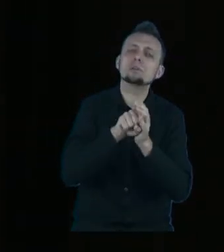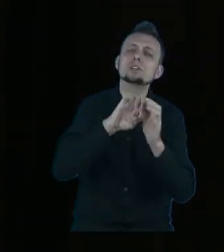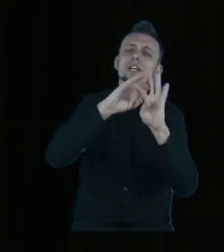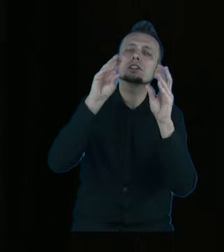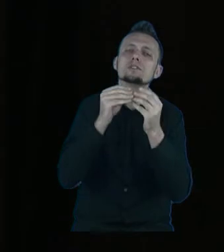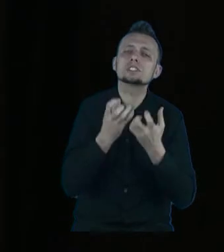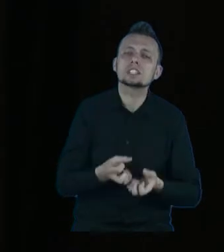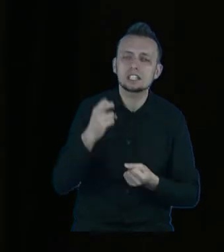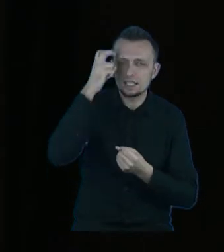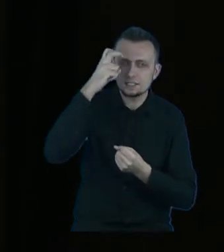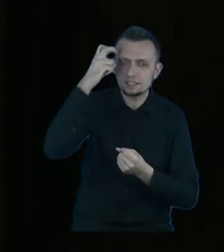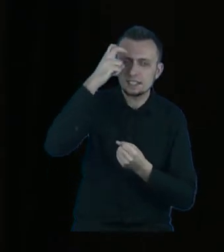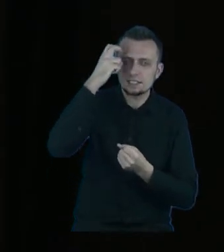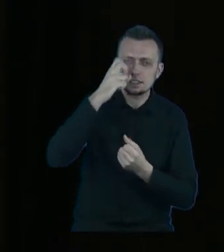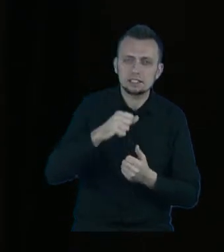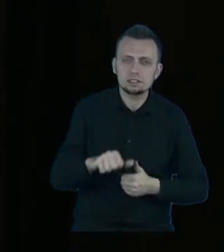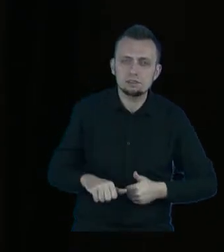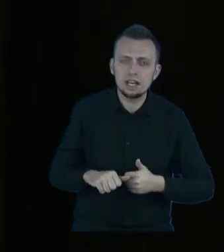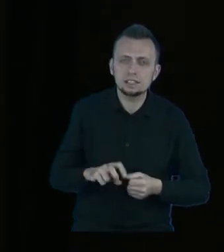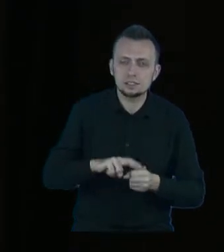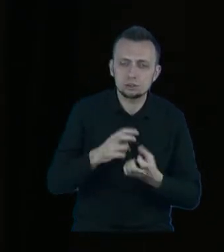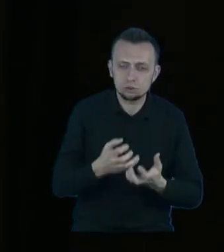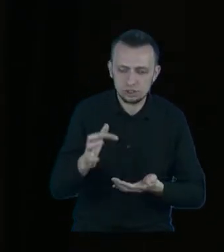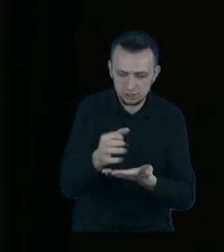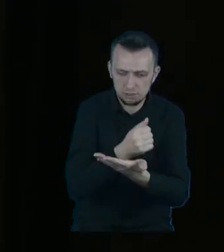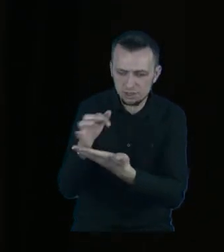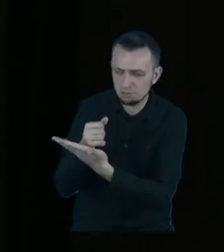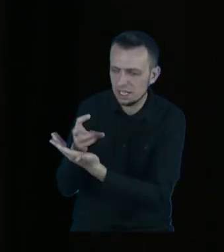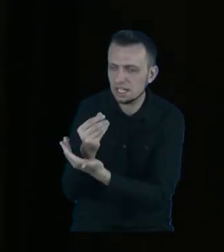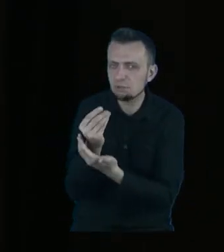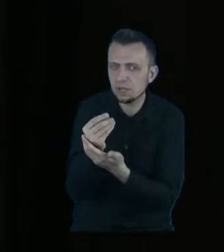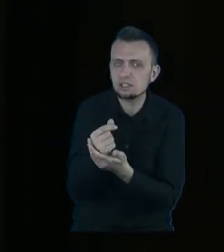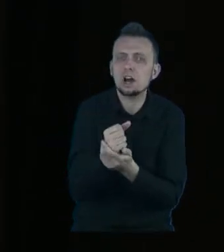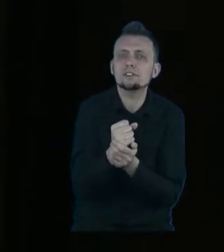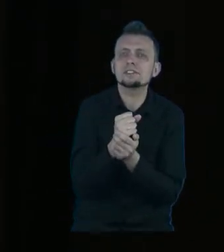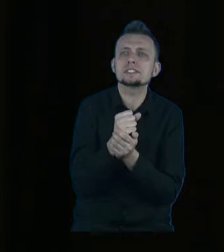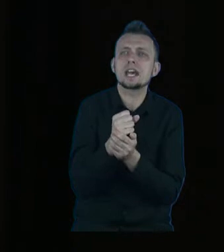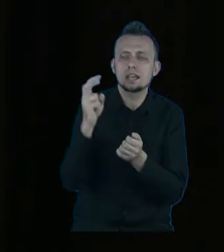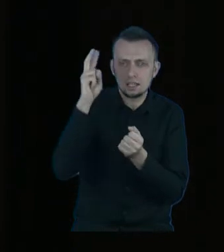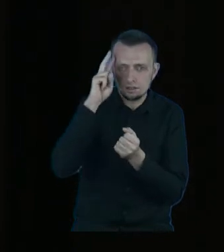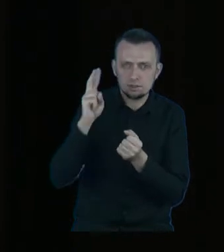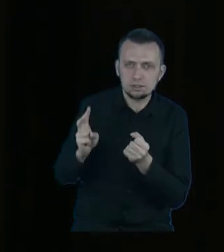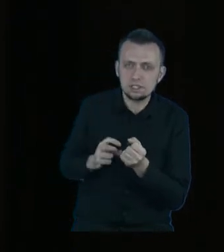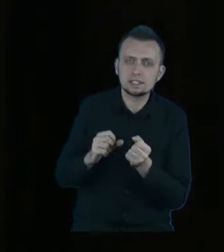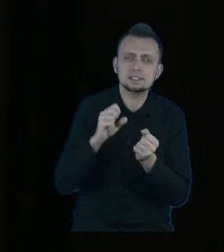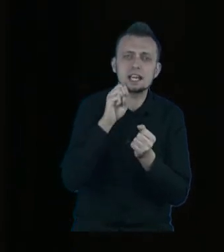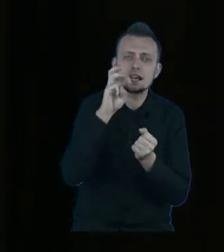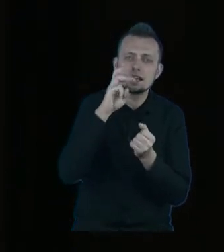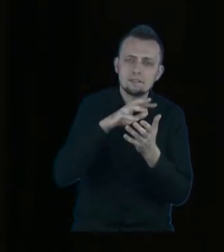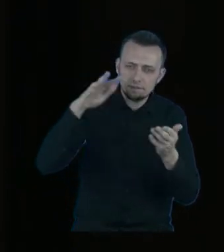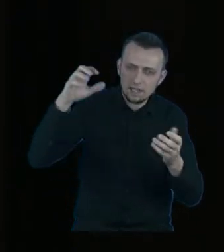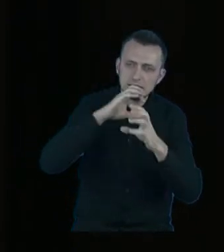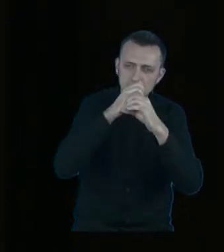w aspekcie kwestowania i takiego działania na rzecz Fundacji Wielkiej Orkiestry Świątecznej Pomocy, żeby